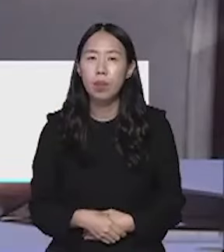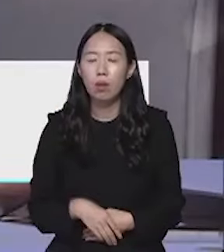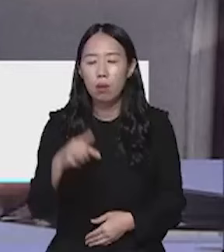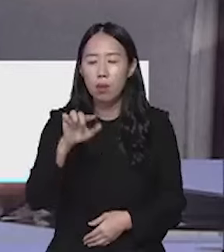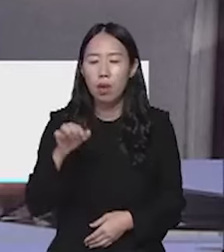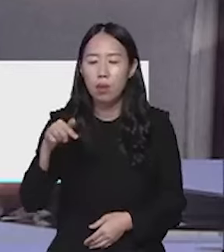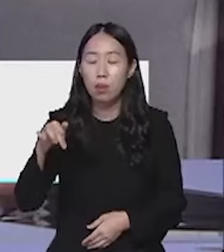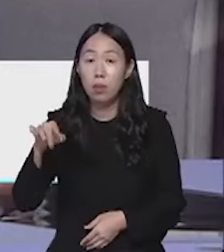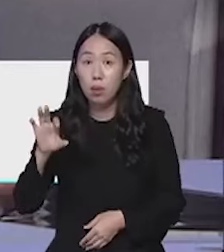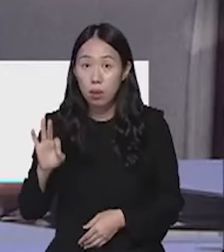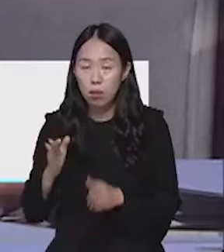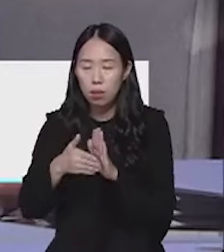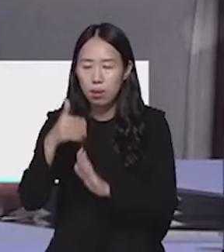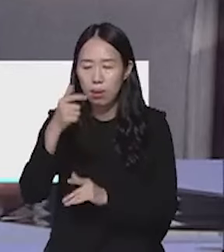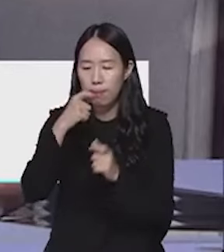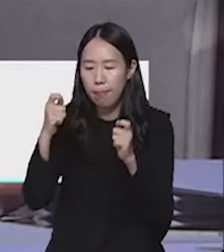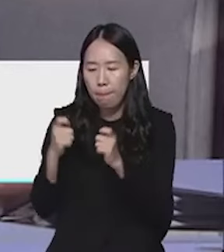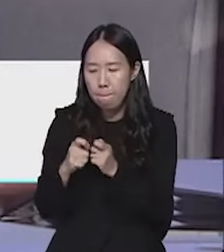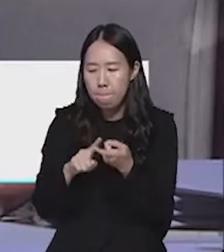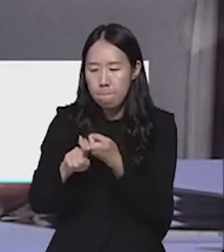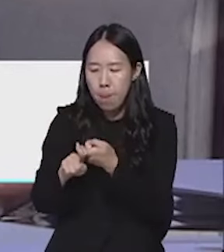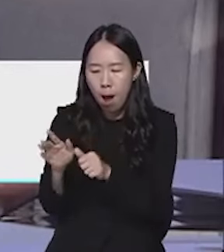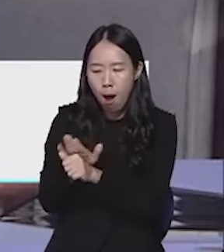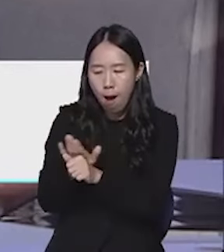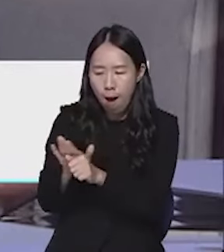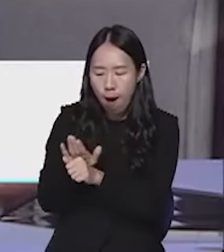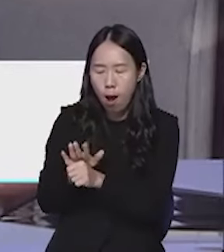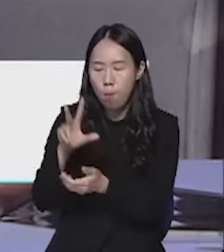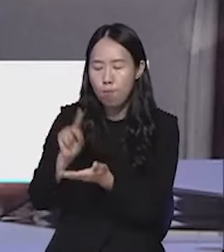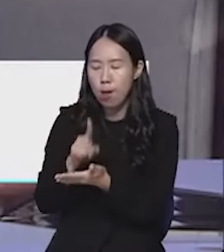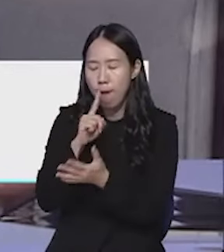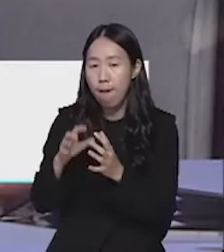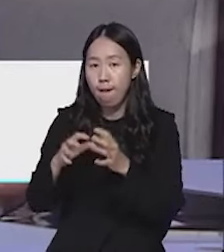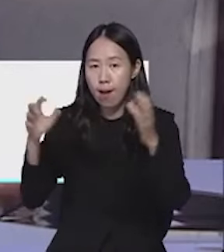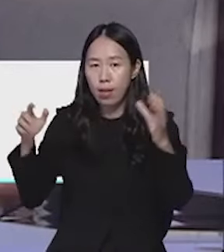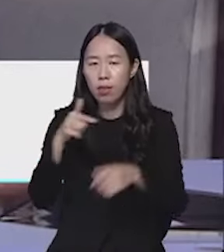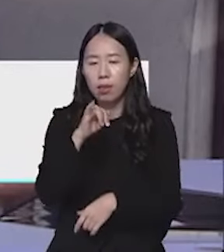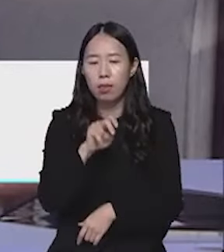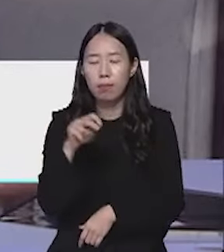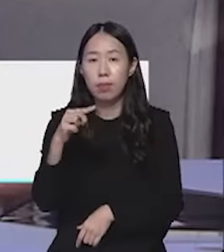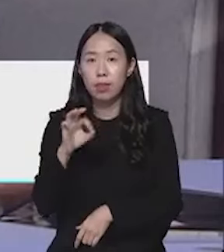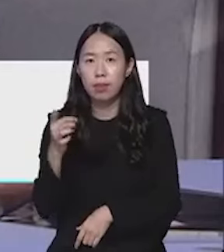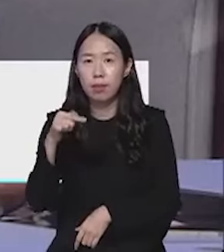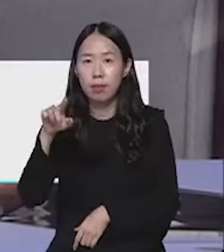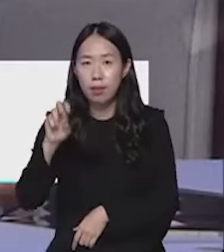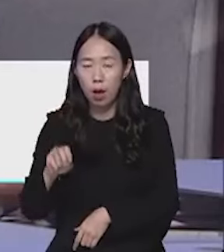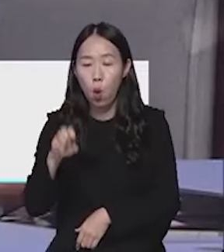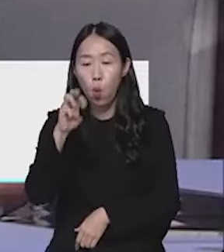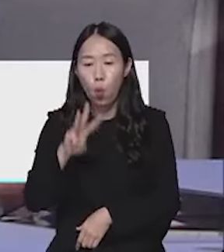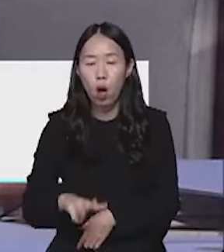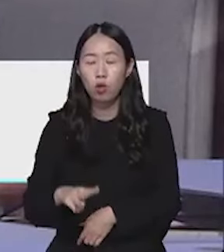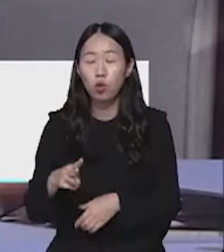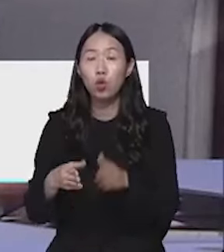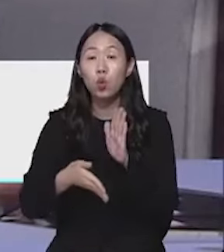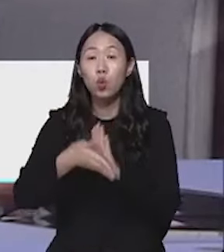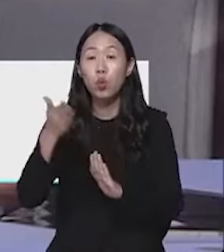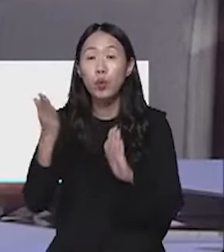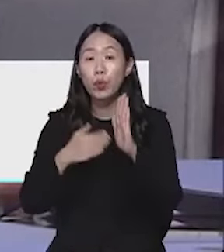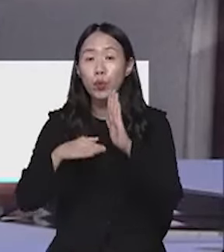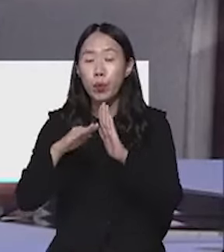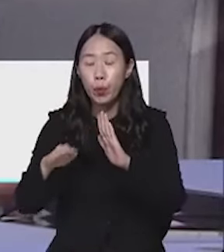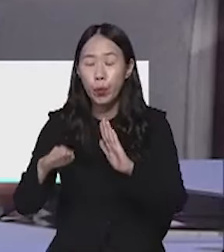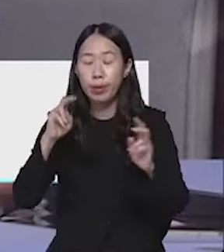강기정 광주시장의 측근 챙기기 논란을 낳고 있는 김승남 광주도시공사 사장 후보자에 대한 인사청문회가